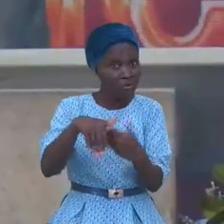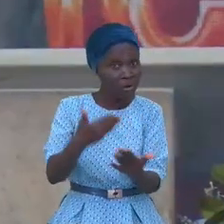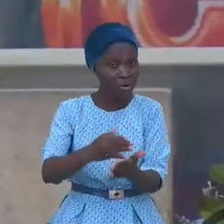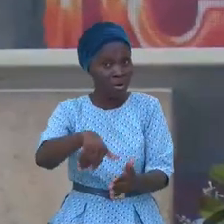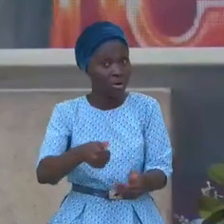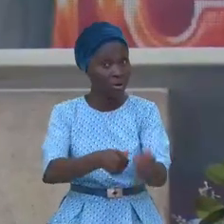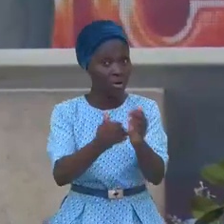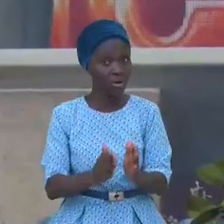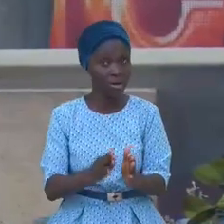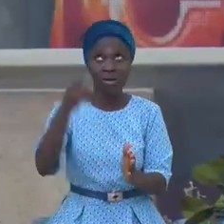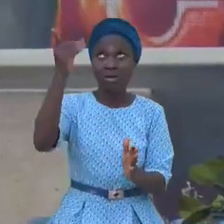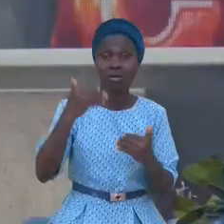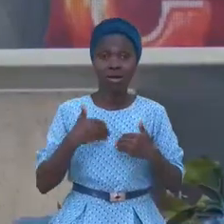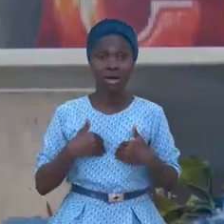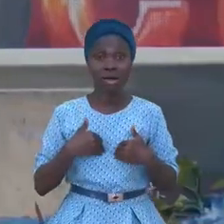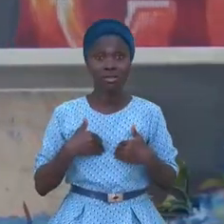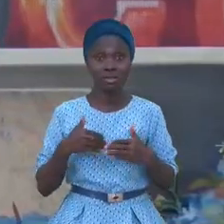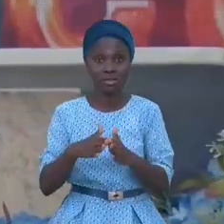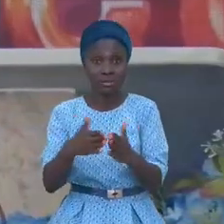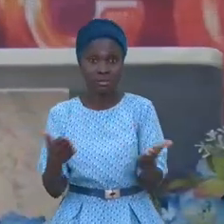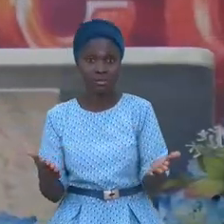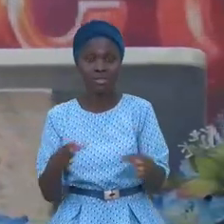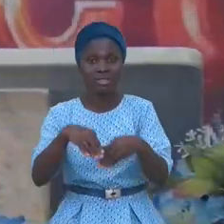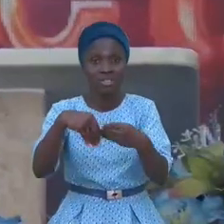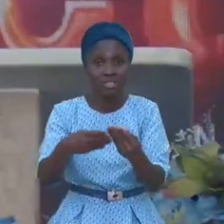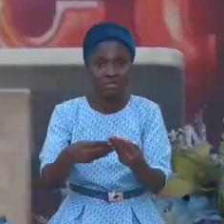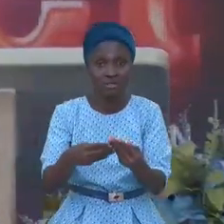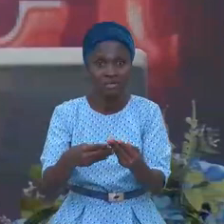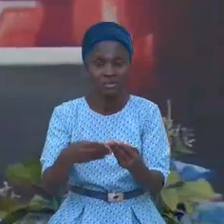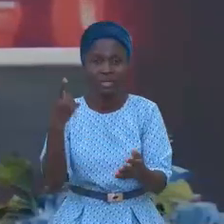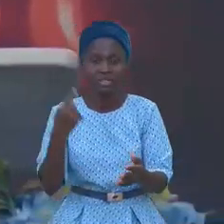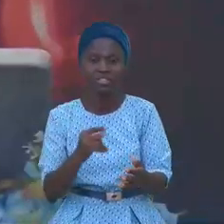Dieu a révélé, Dieu a donné.